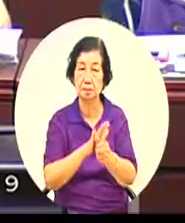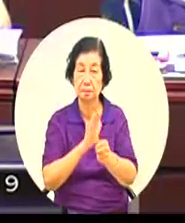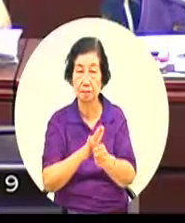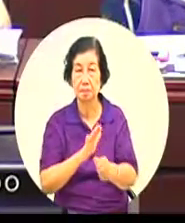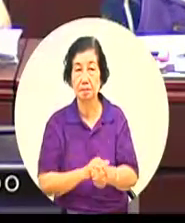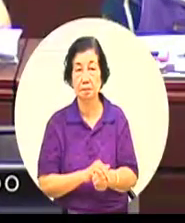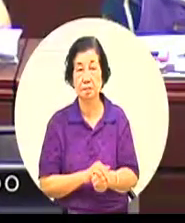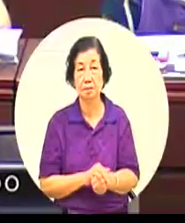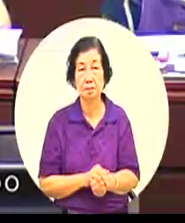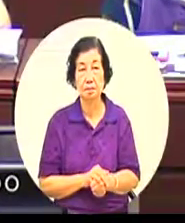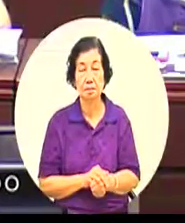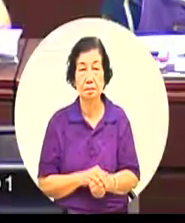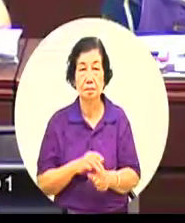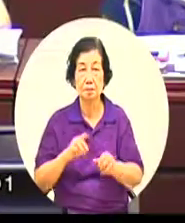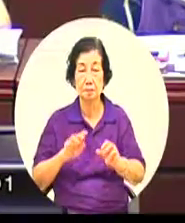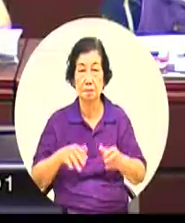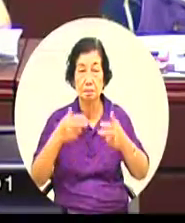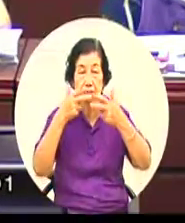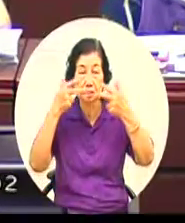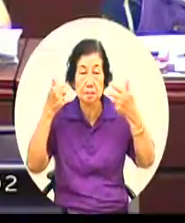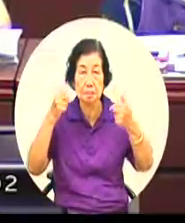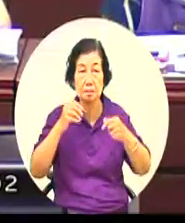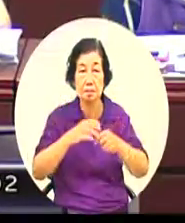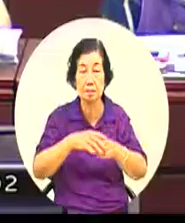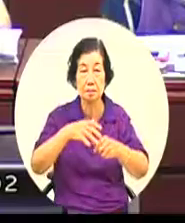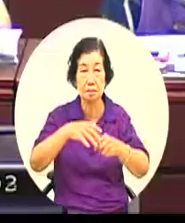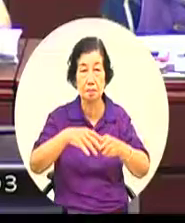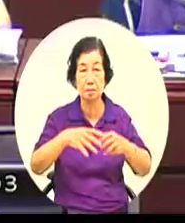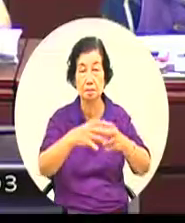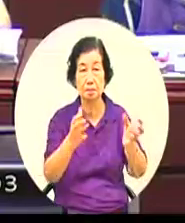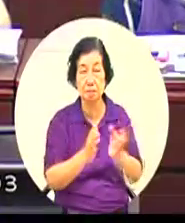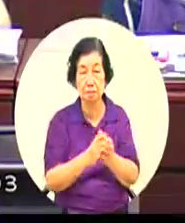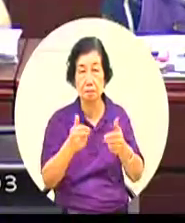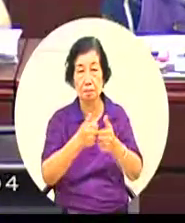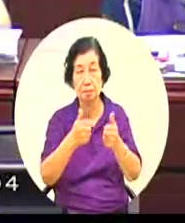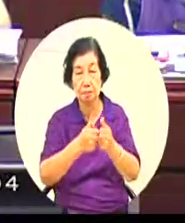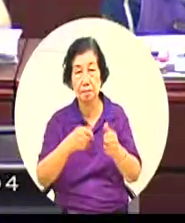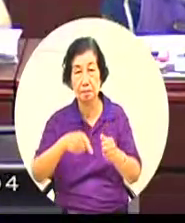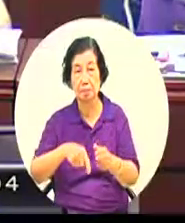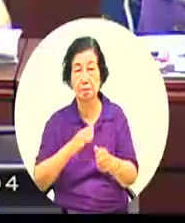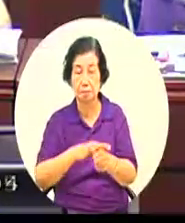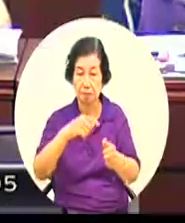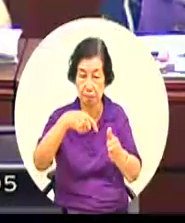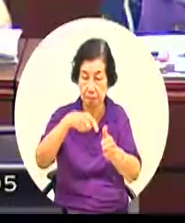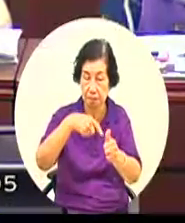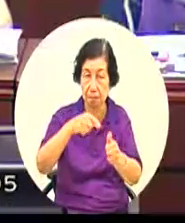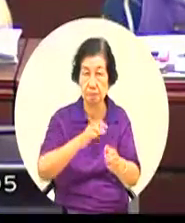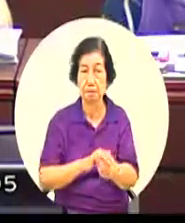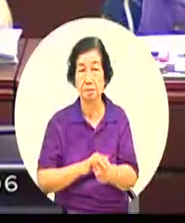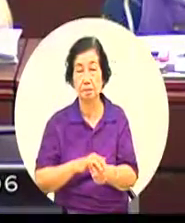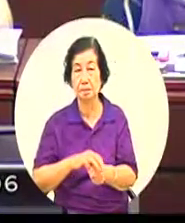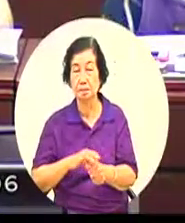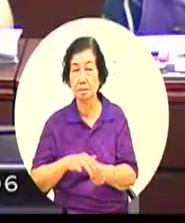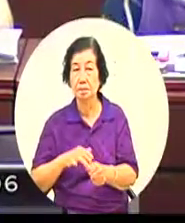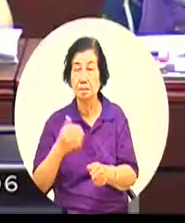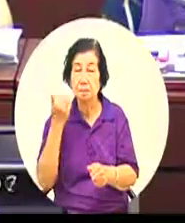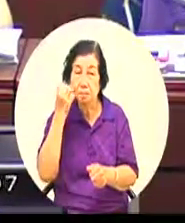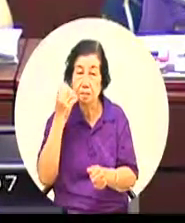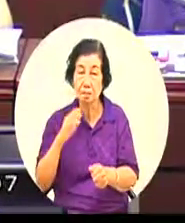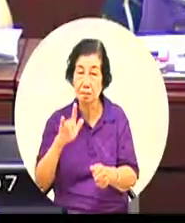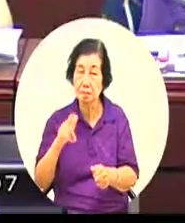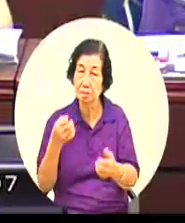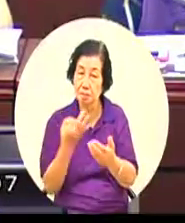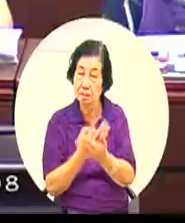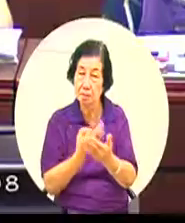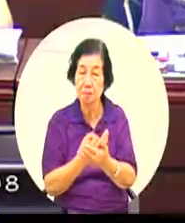讨论怎么来做一种视讯的教学，就是师资如果不够的时候，我们可以用视讯来增强这个部分。那